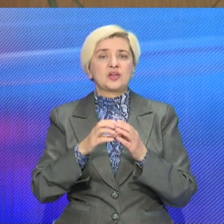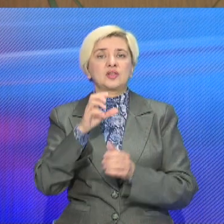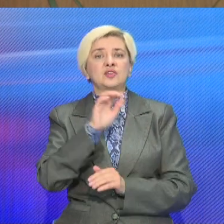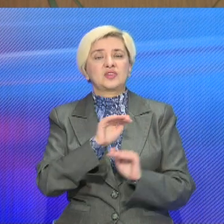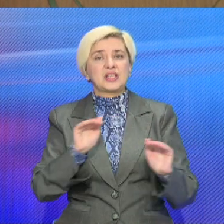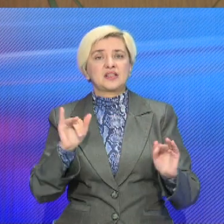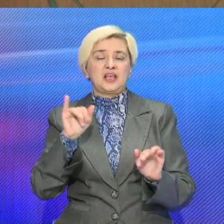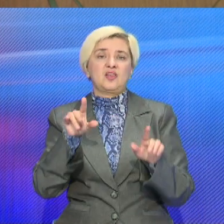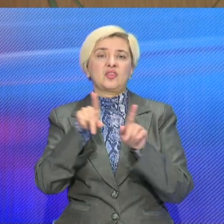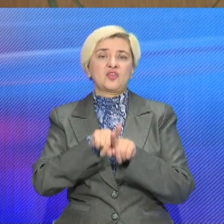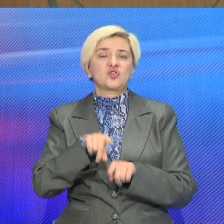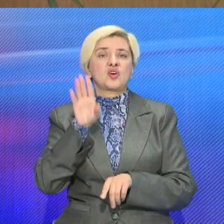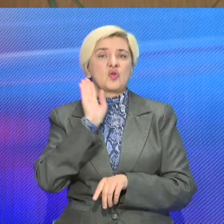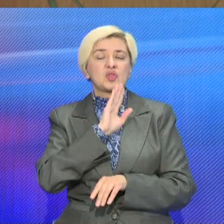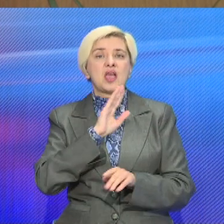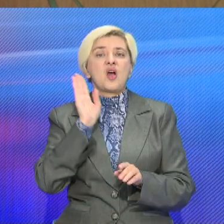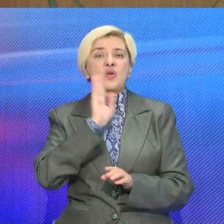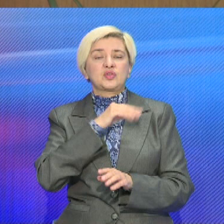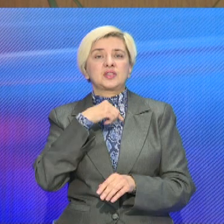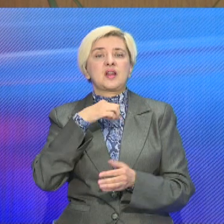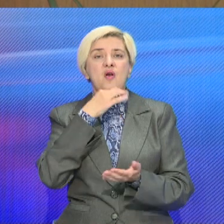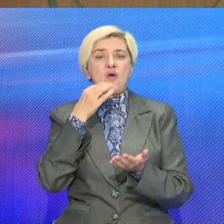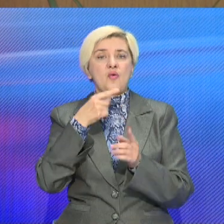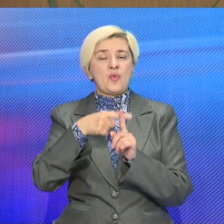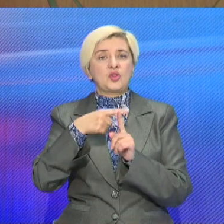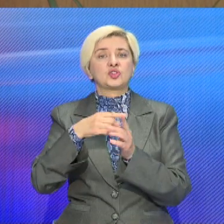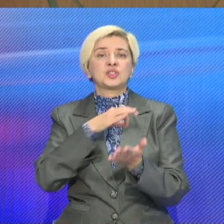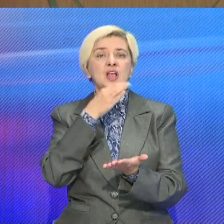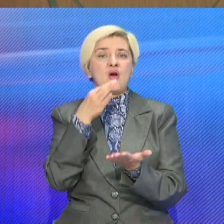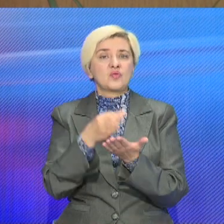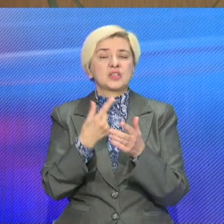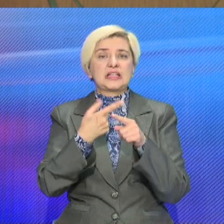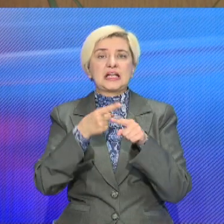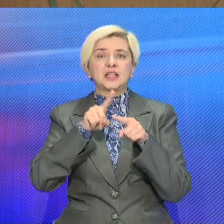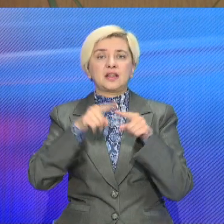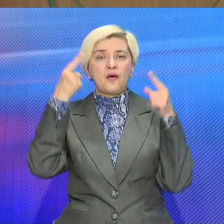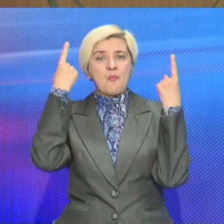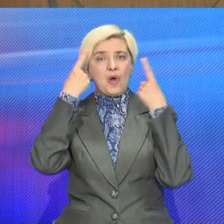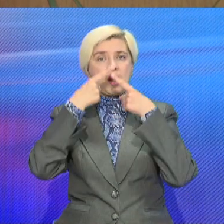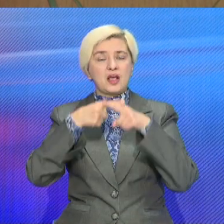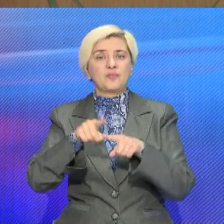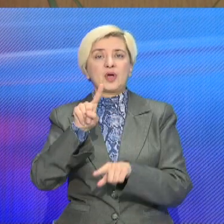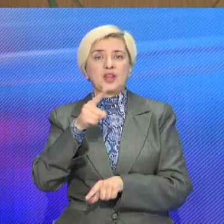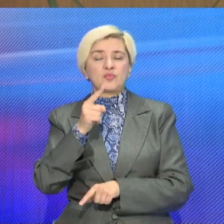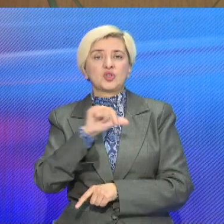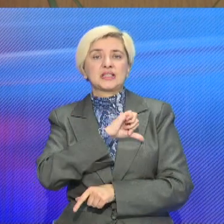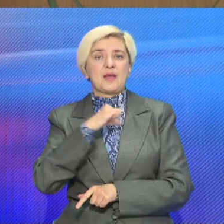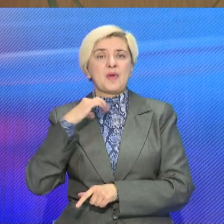родители. Родители давали положительную оценку данному проекту, потому что были сами заинтересованы в реализации